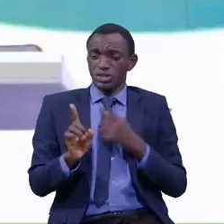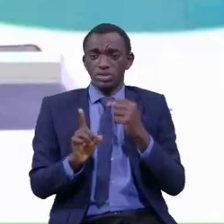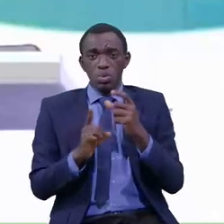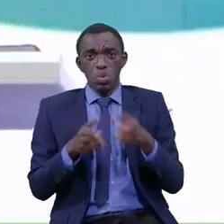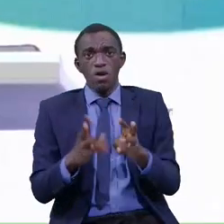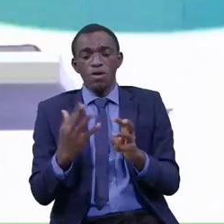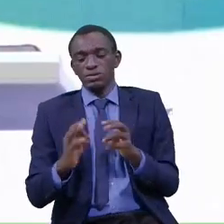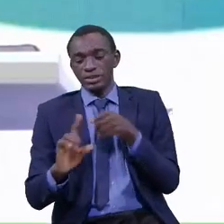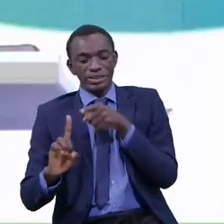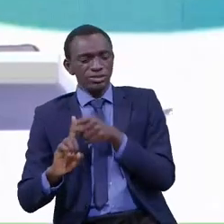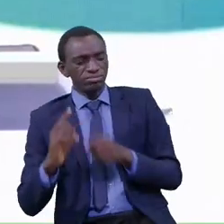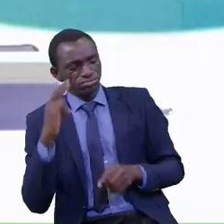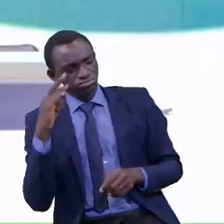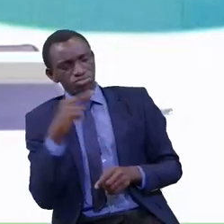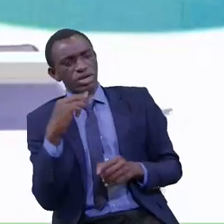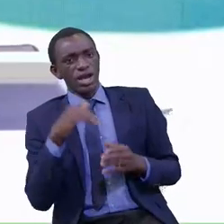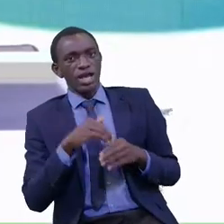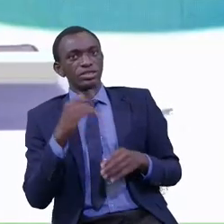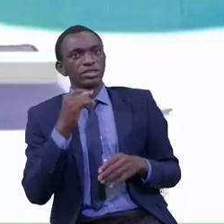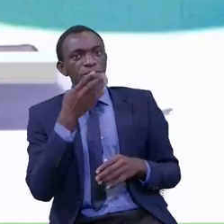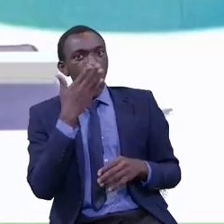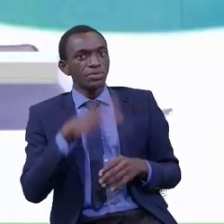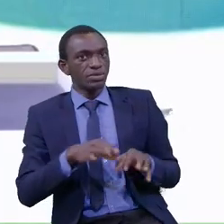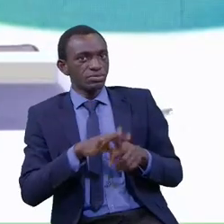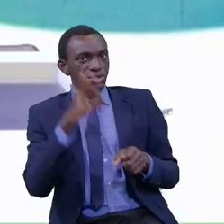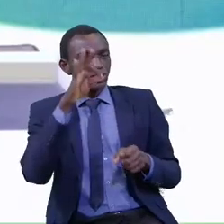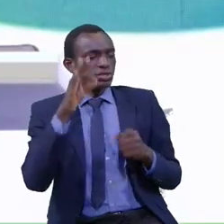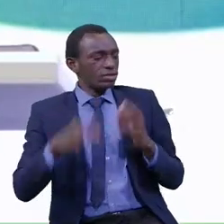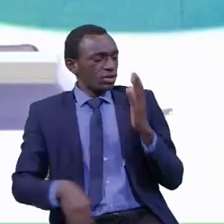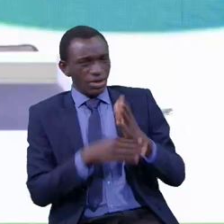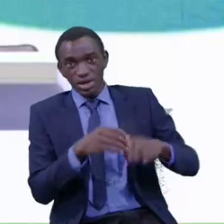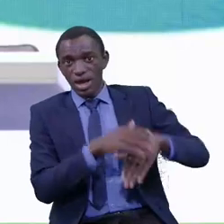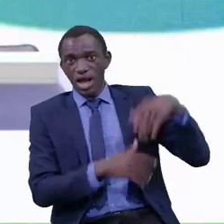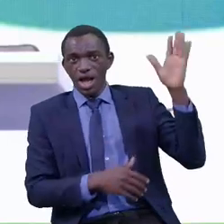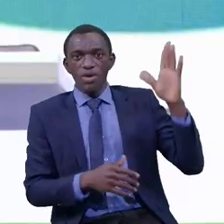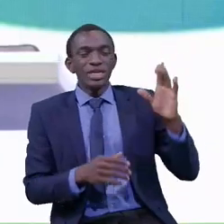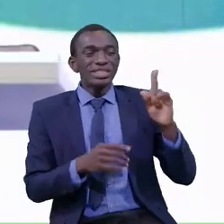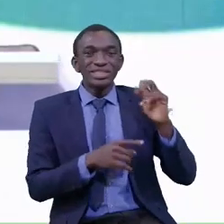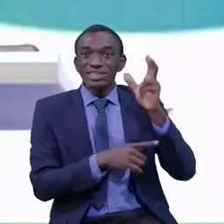en arrière et chassa ce démon. Le démon disait la bonne chose, mais